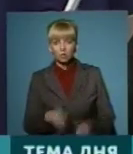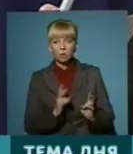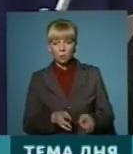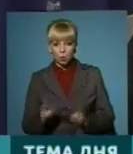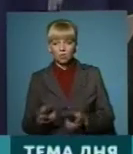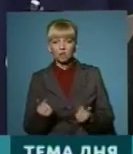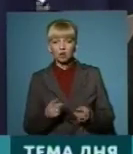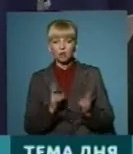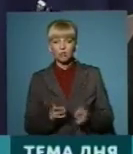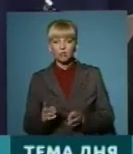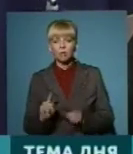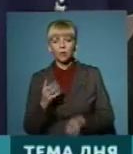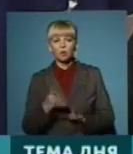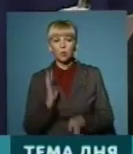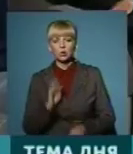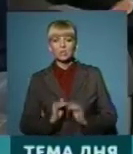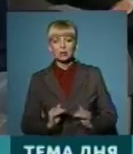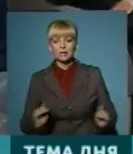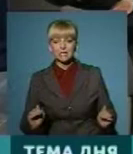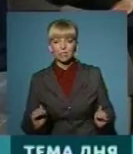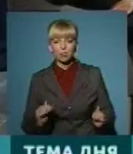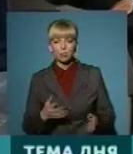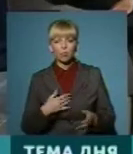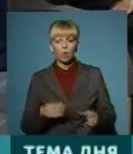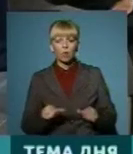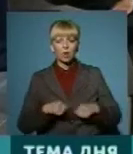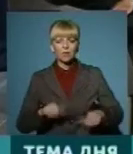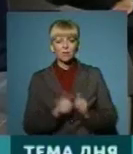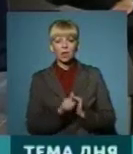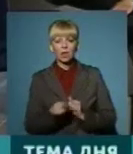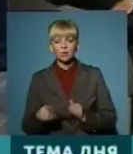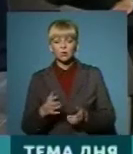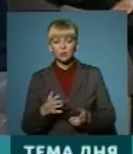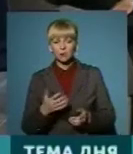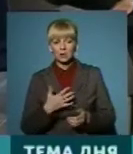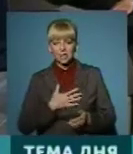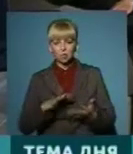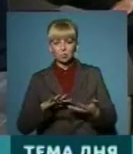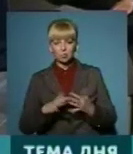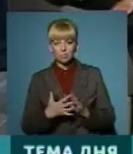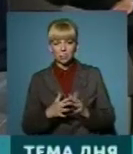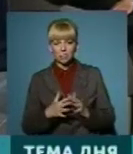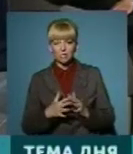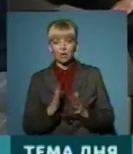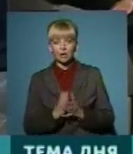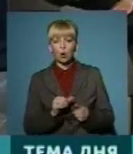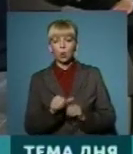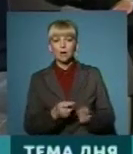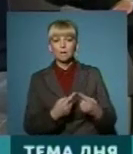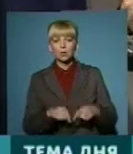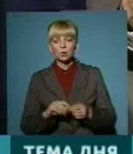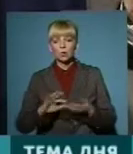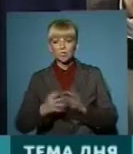конечно, пострадали, в первую очередь, дети. У нас была там комиссия. В каждом этом селе, в нашем селе, есть ведокриминальный подраздел при сельской